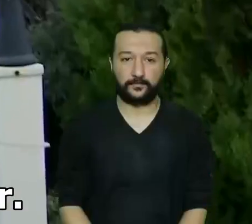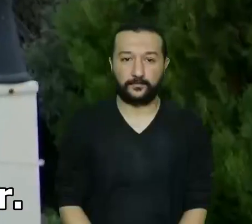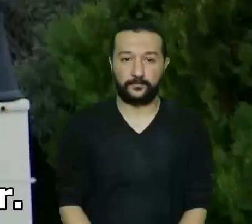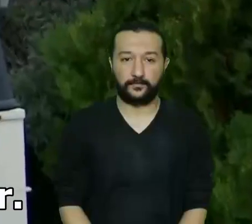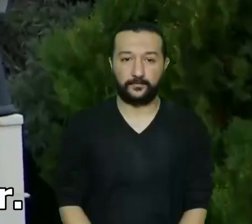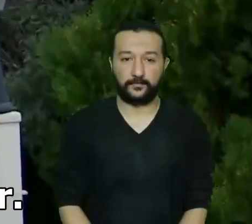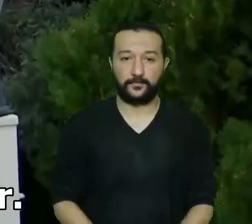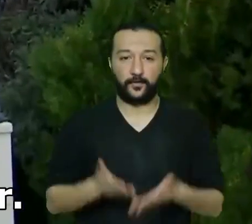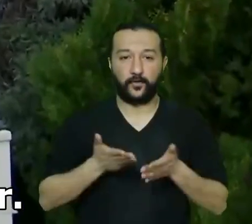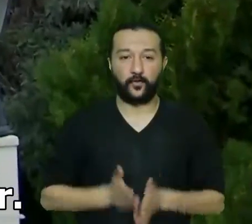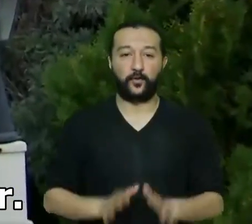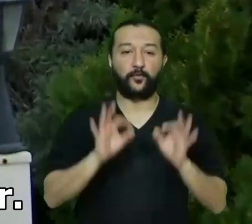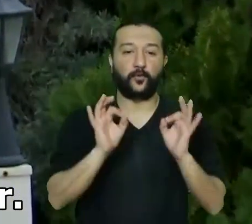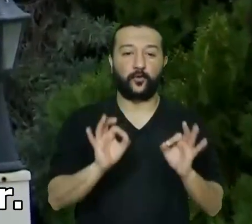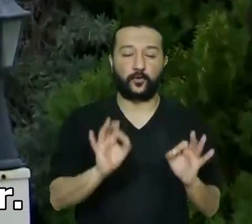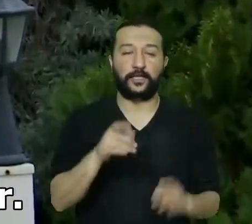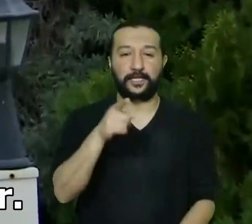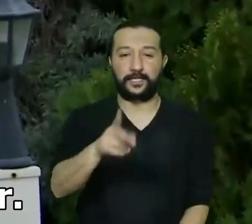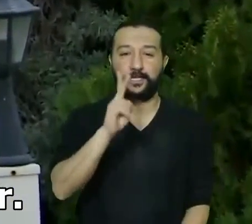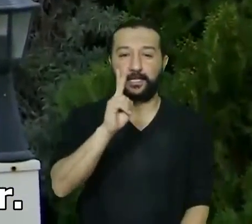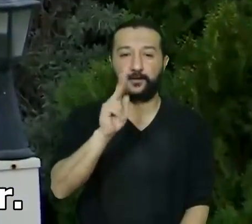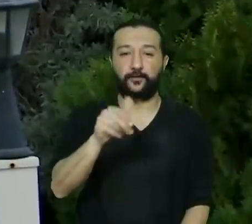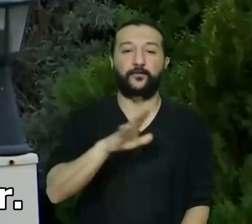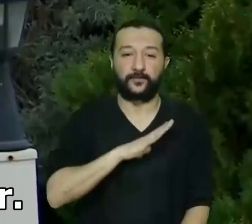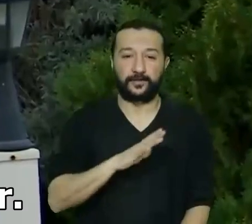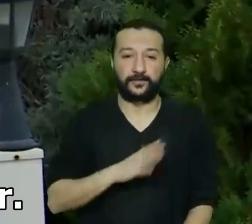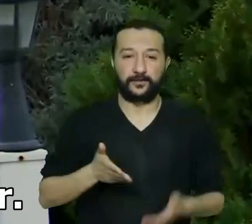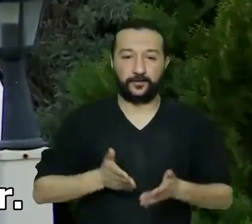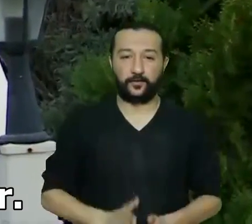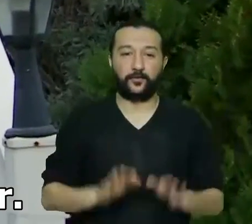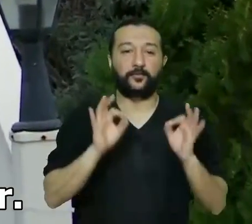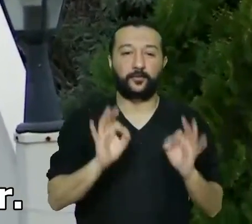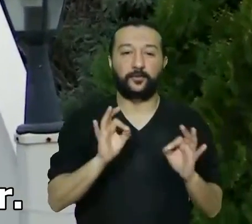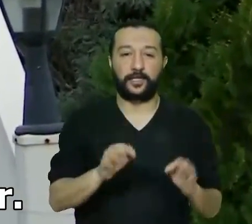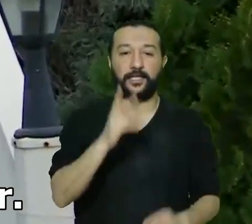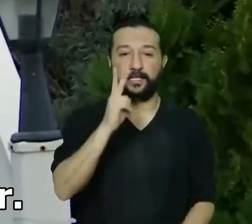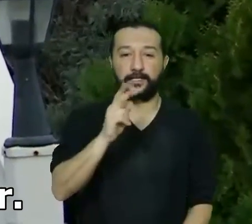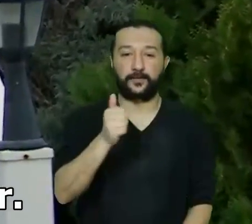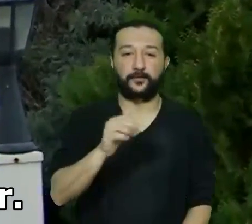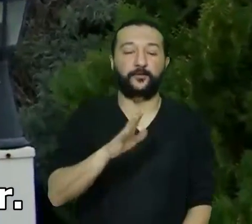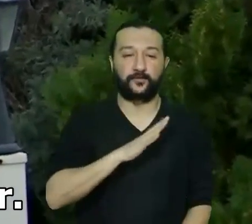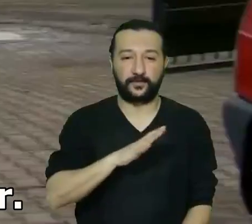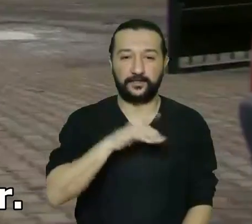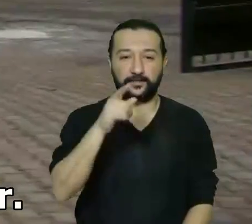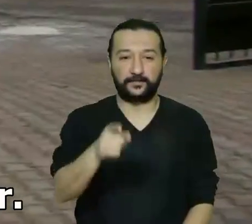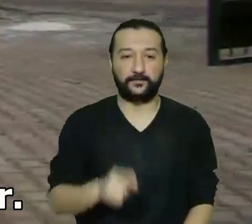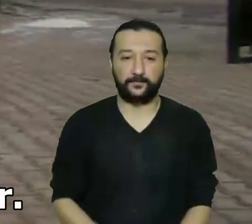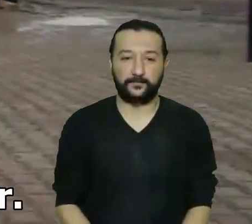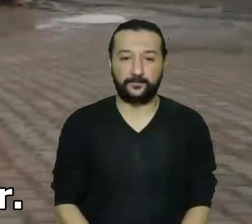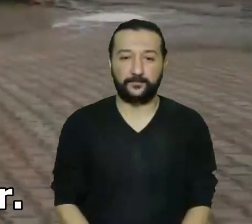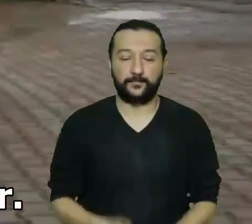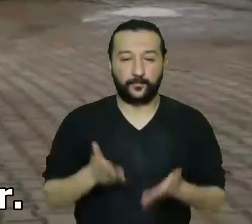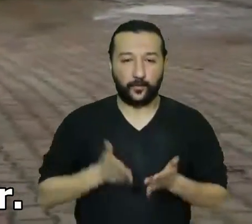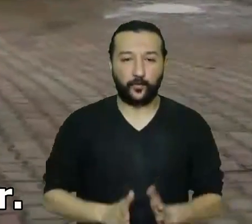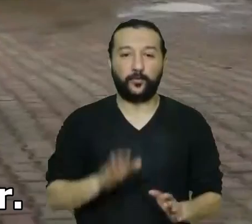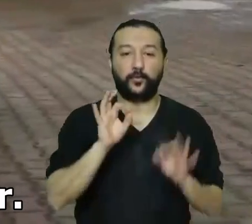takılı. Doğum gününe 2 gün var. Doğum gününe 2 gün var. Şükrü